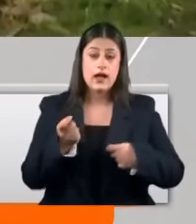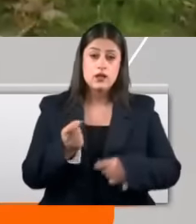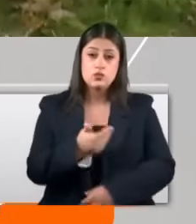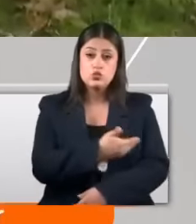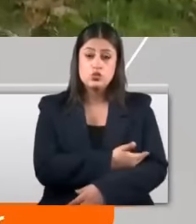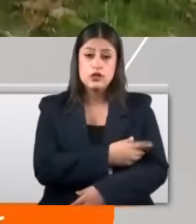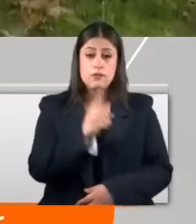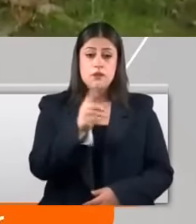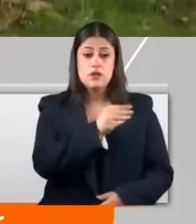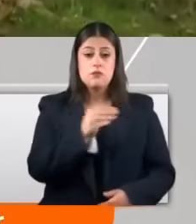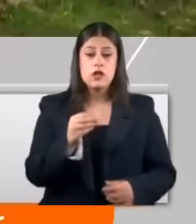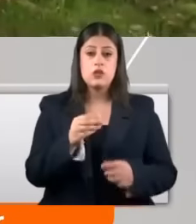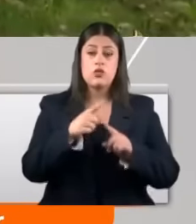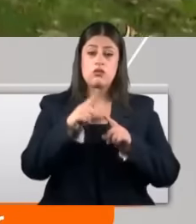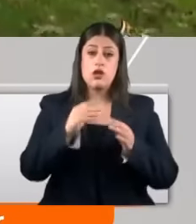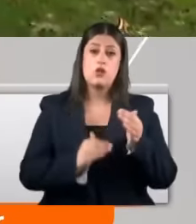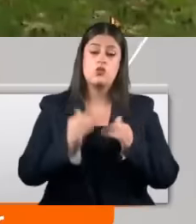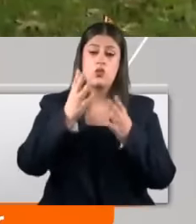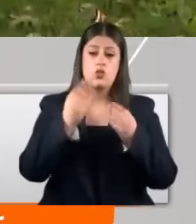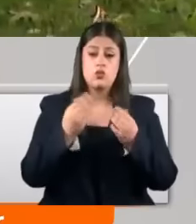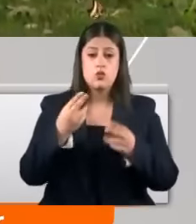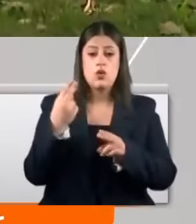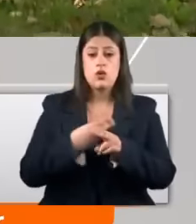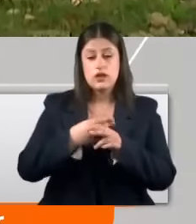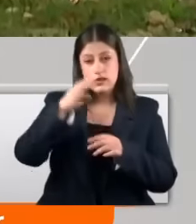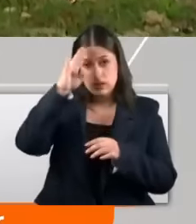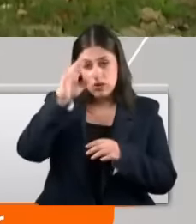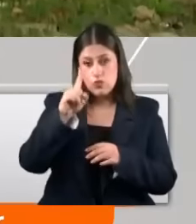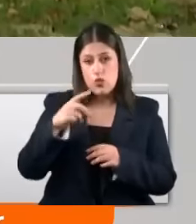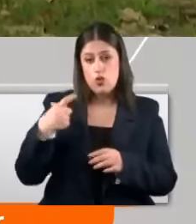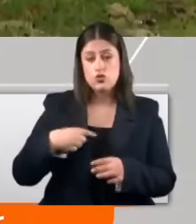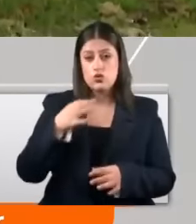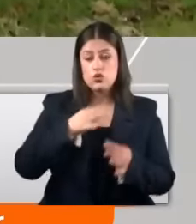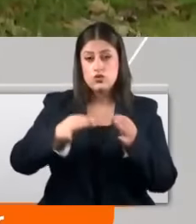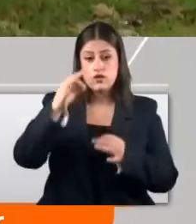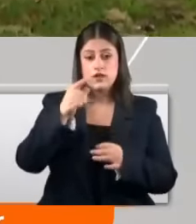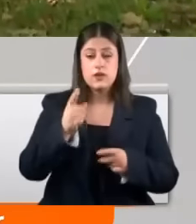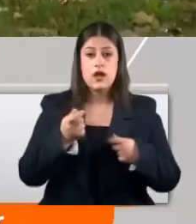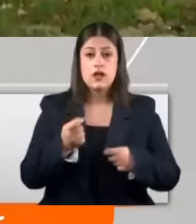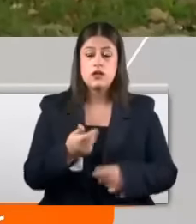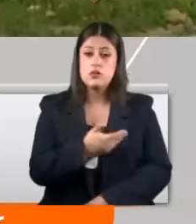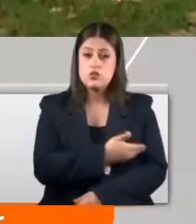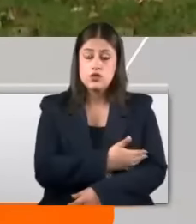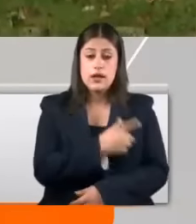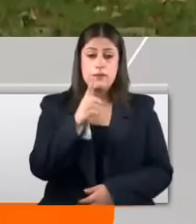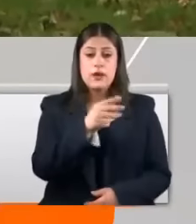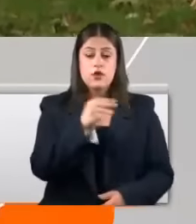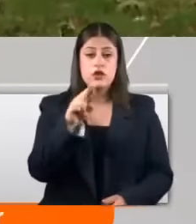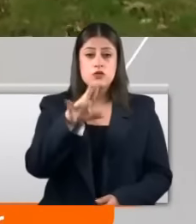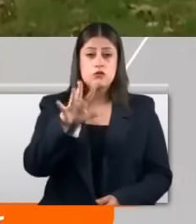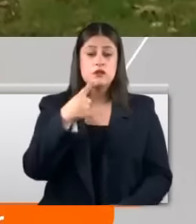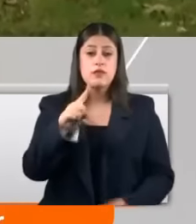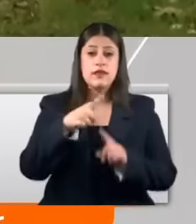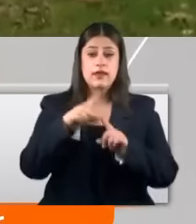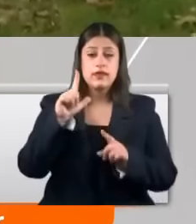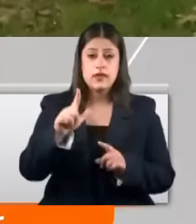1 milyon lirayı aştı. Örneğin İstanbul'da bulunan bir özel üniversitenin eğitim ücreti bu yıl için 1 milyon 75